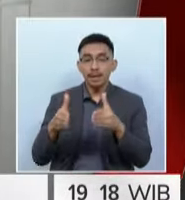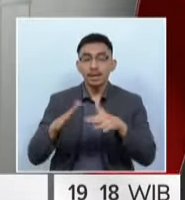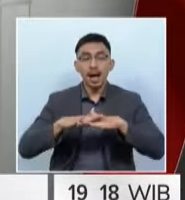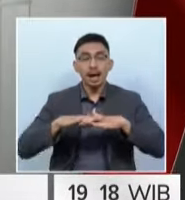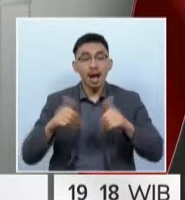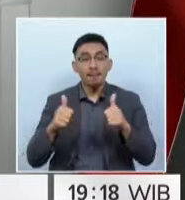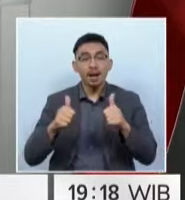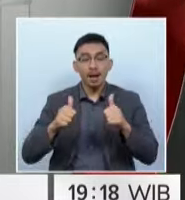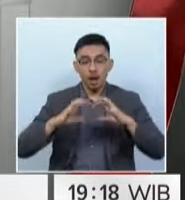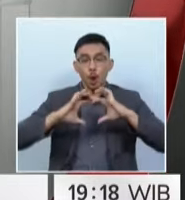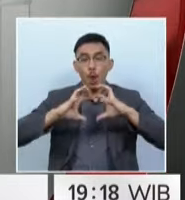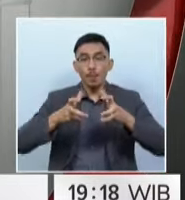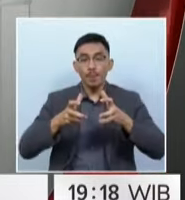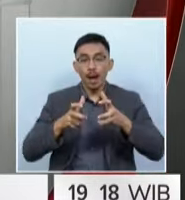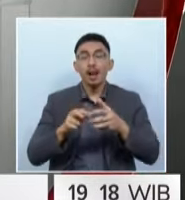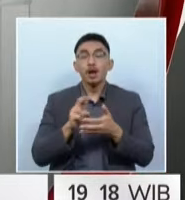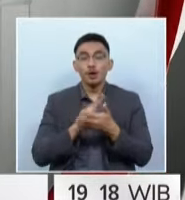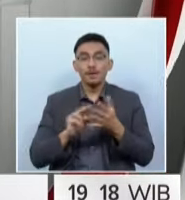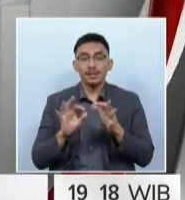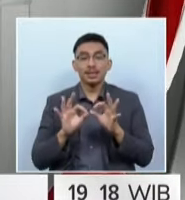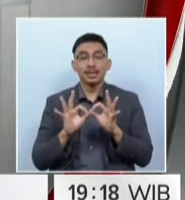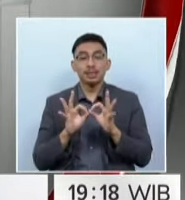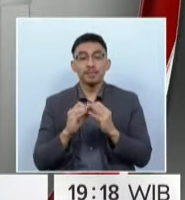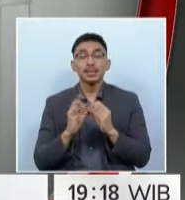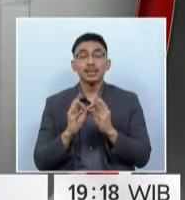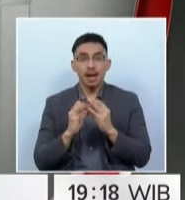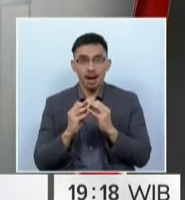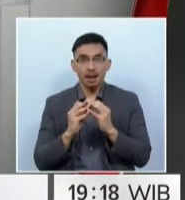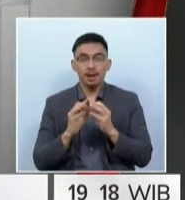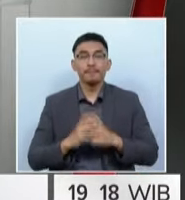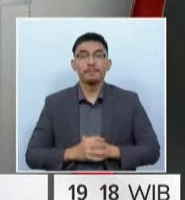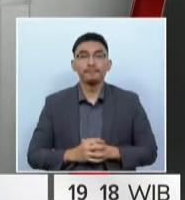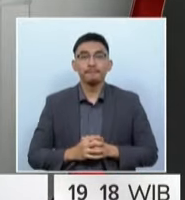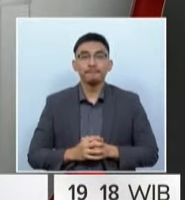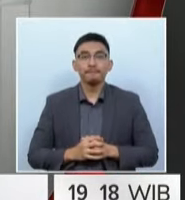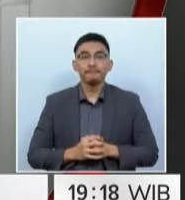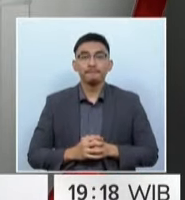guru besar Bidang keamanan global dan dekan visib Universitas